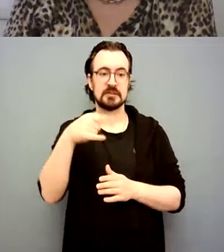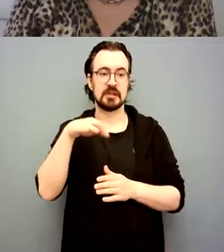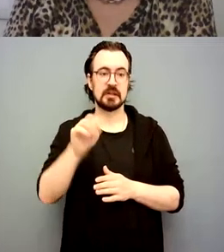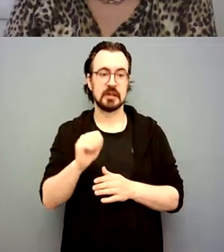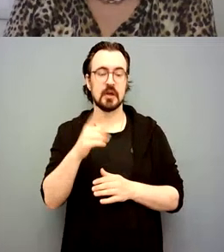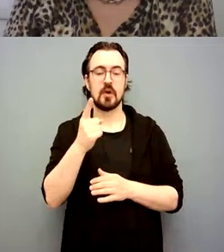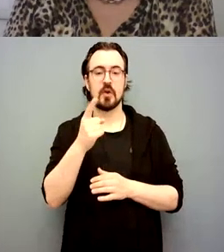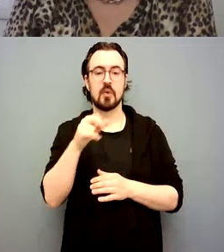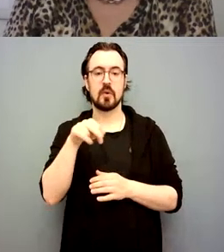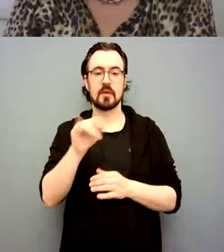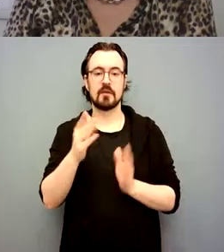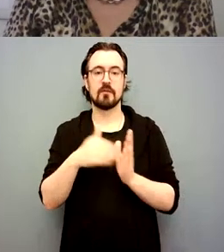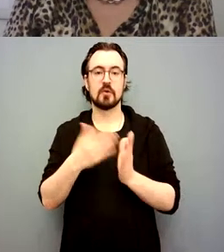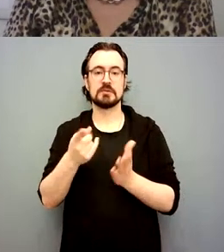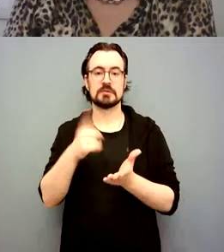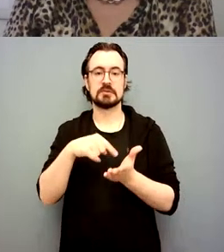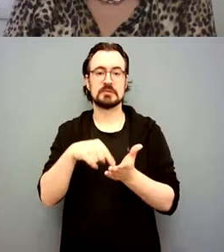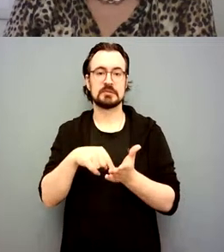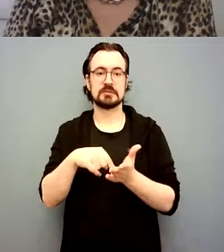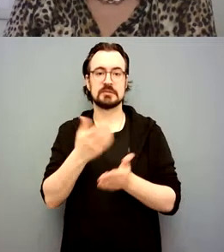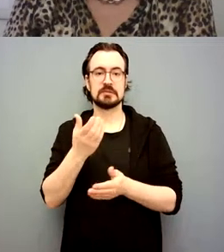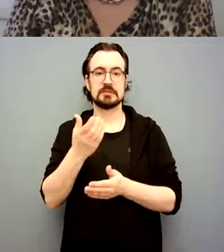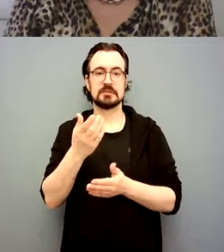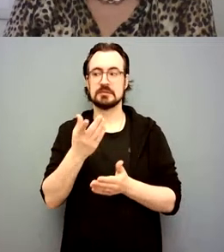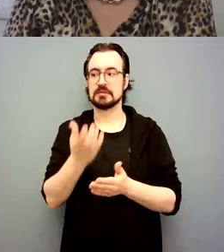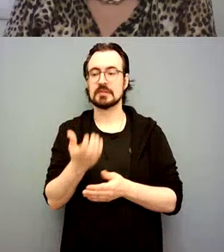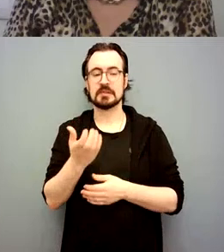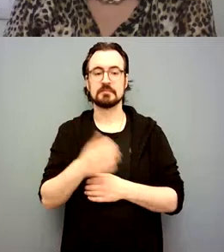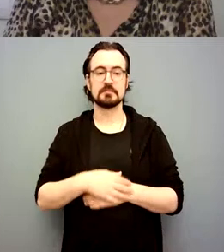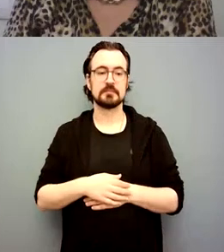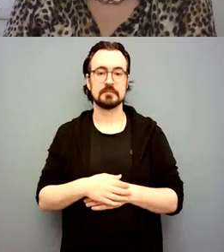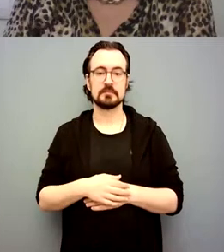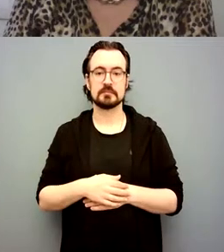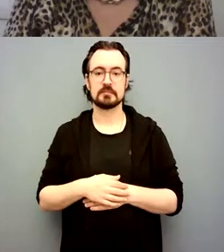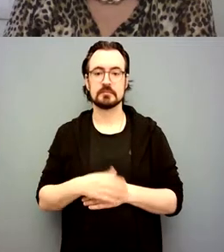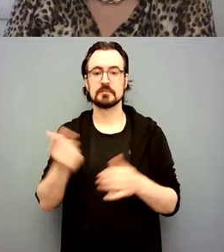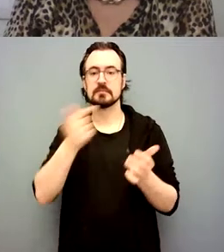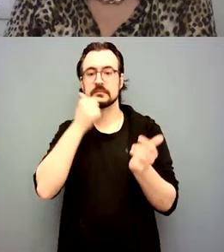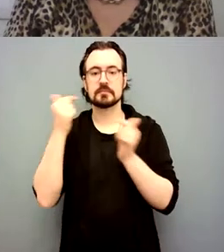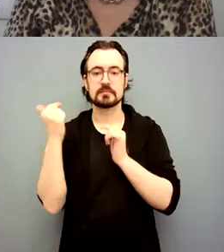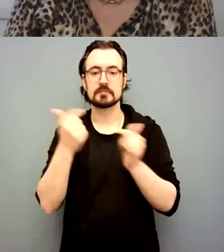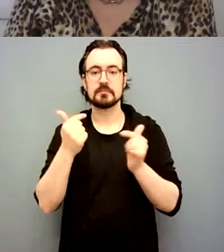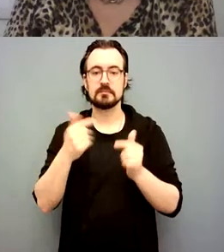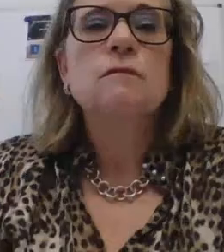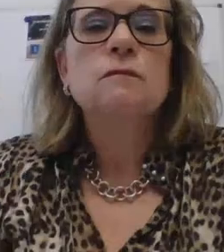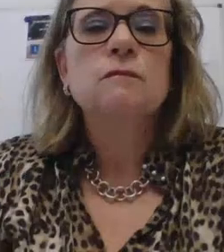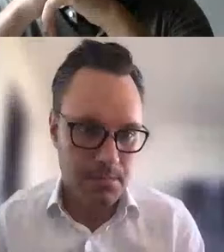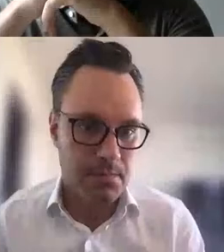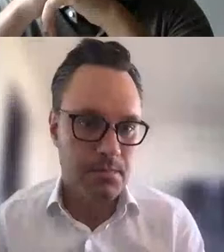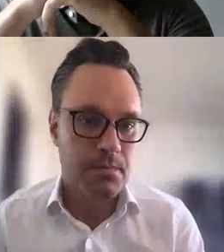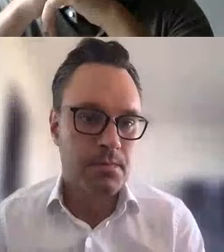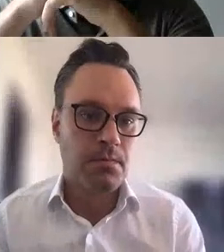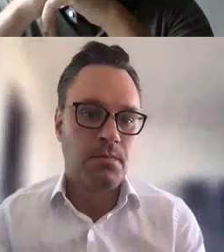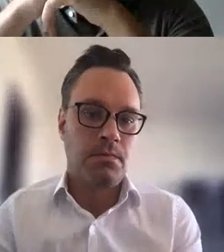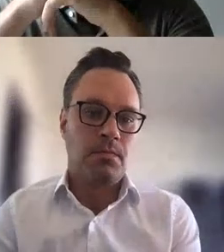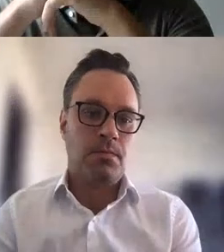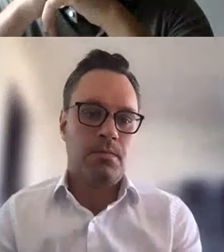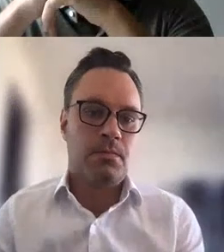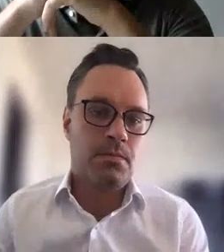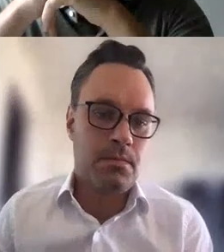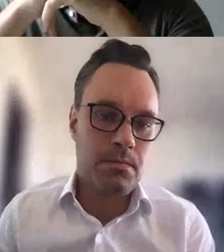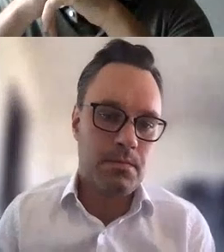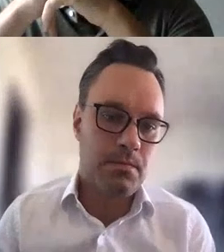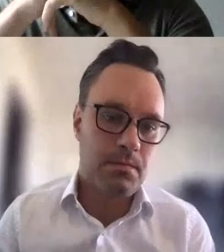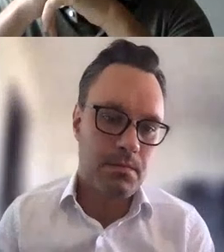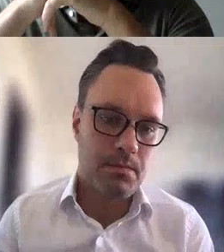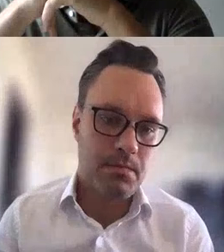från Centerpartiet. Varsågod! Ja, men stort tack och härligt att alla här pratar om